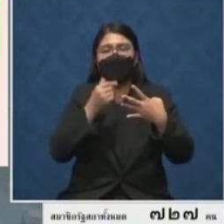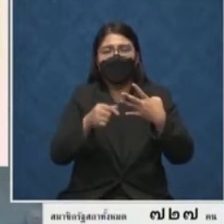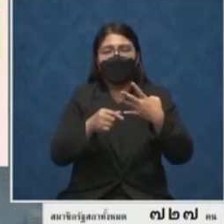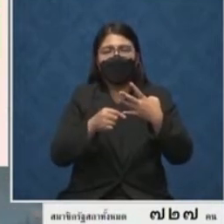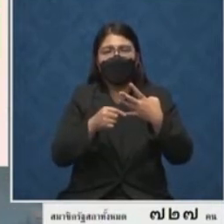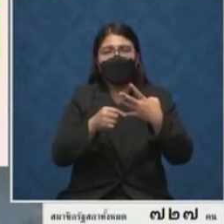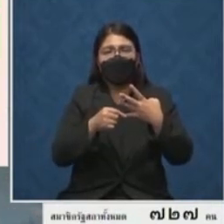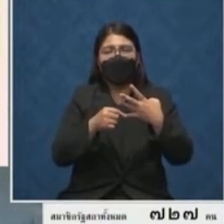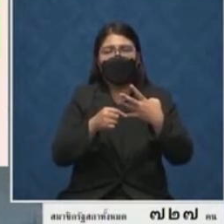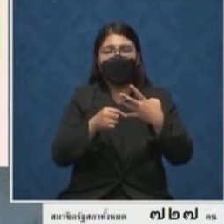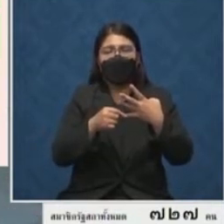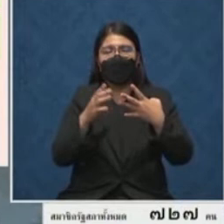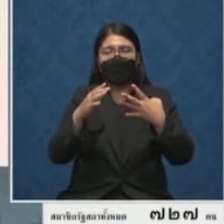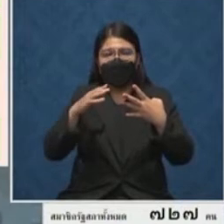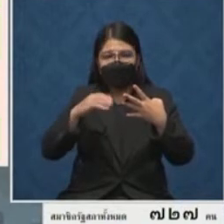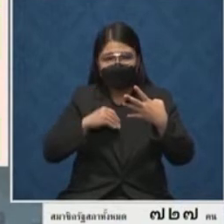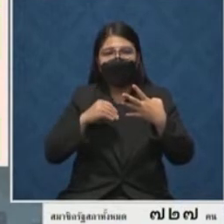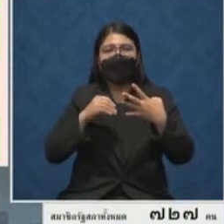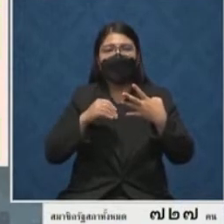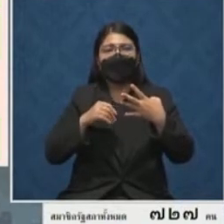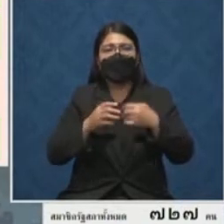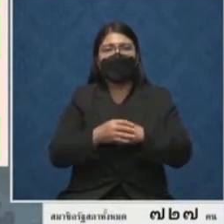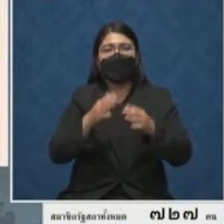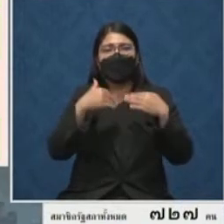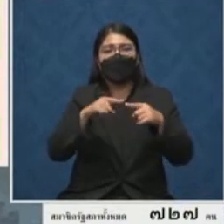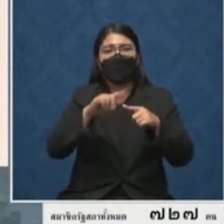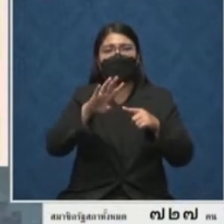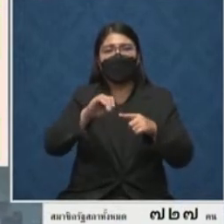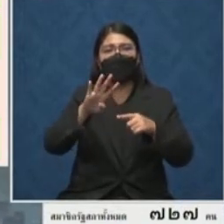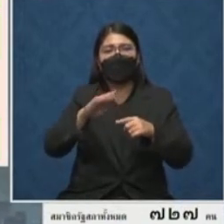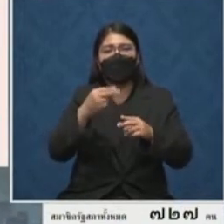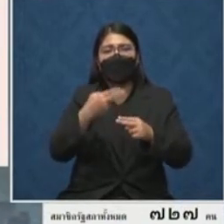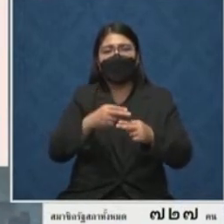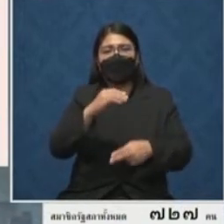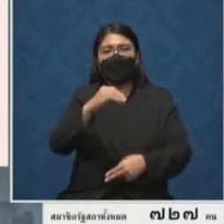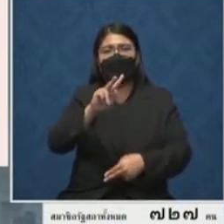4รับหลักการ 44นายโกศลปัทมะ